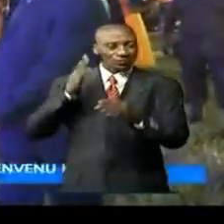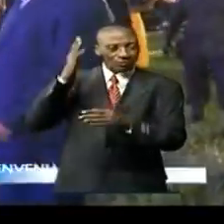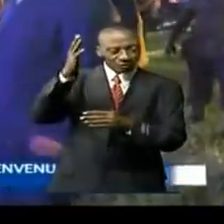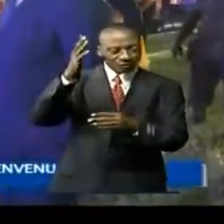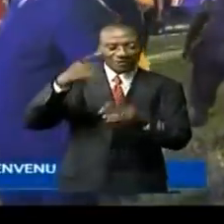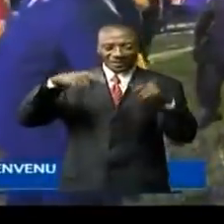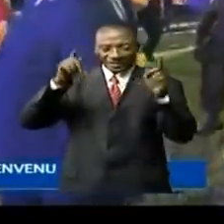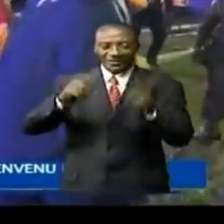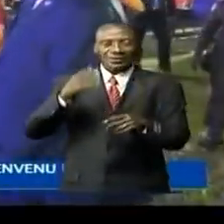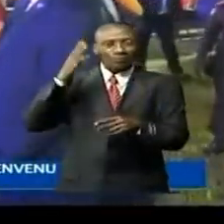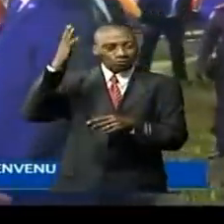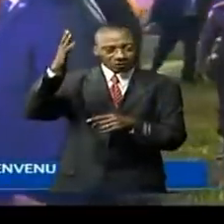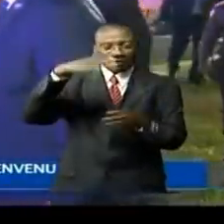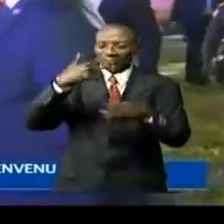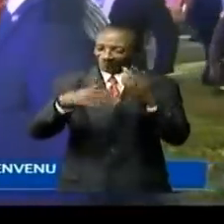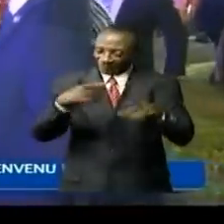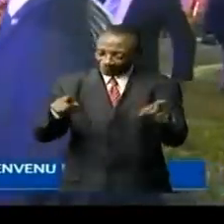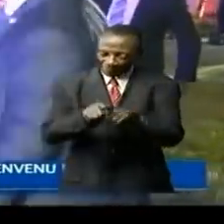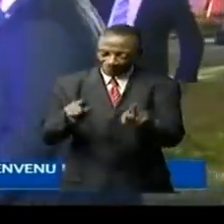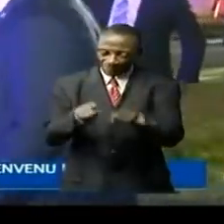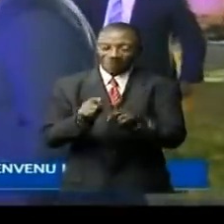prochain.